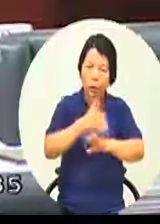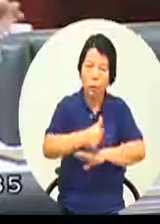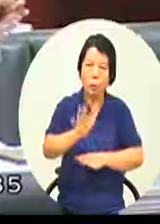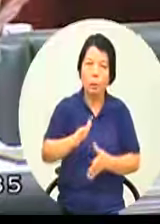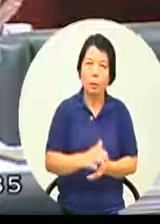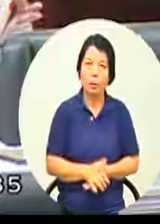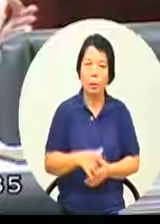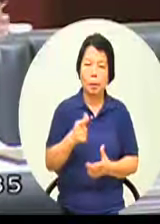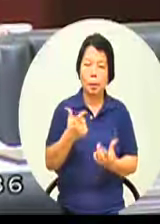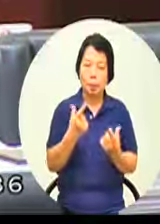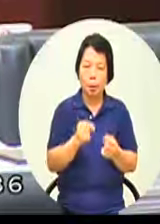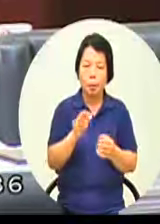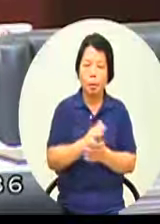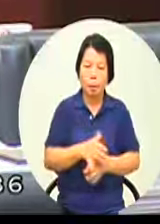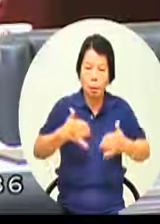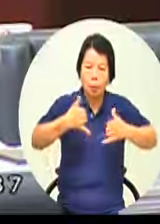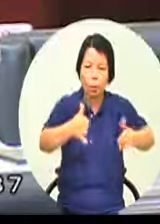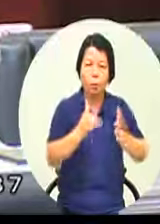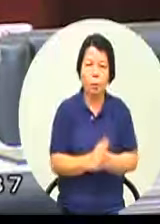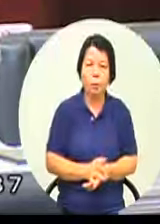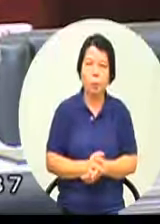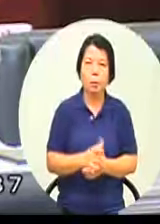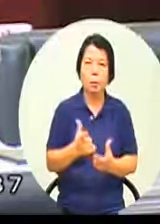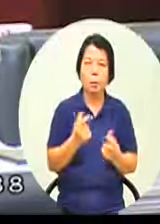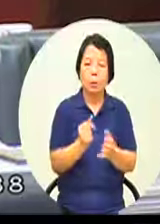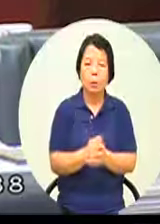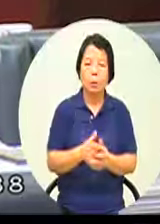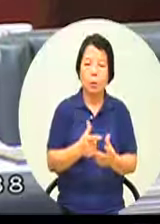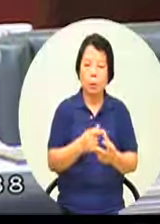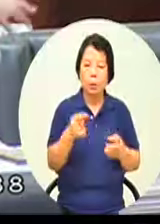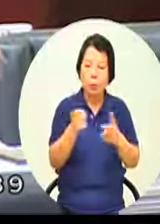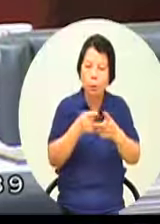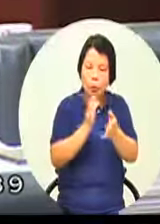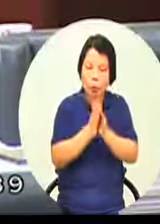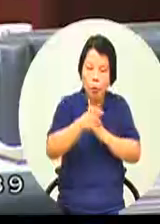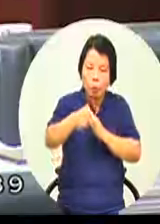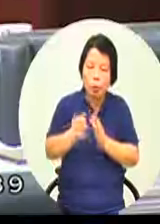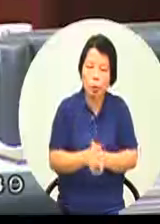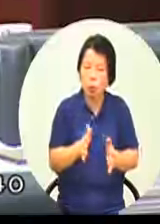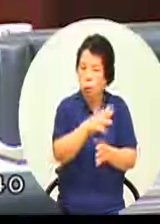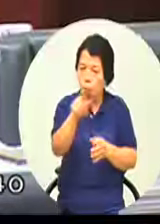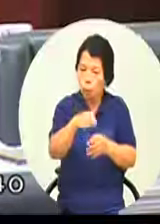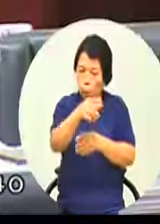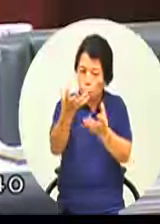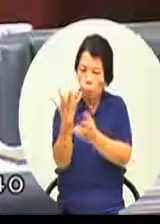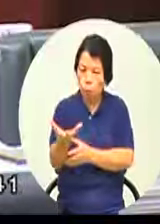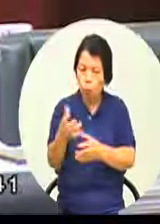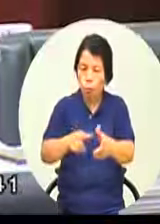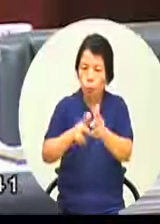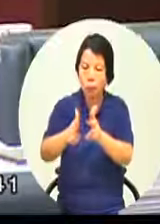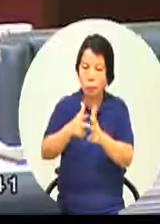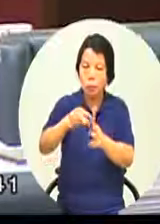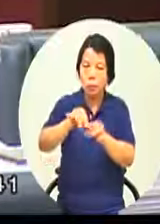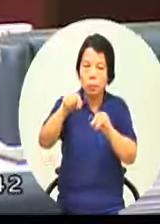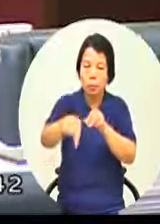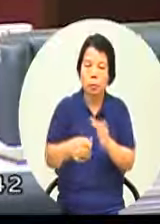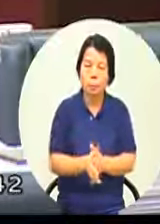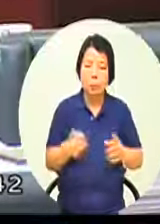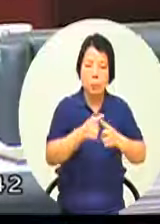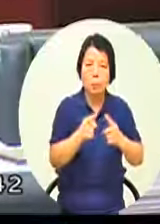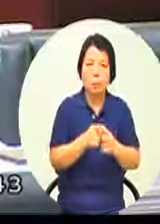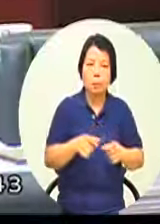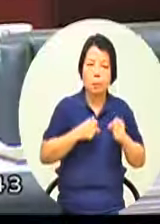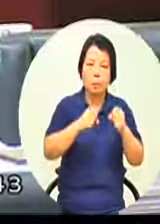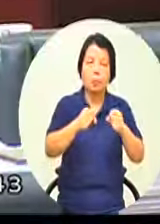旁边也是一个道路，就是我们的信吾小镇的出口，那边刚好都是工厂地，然后那条路也是